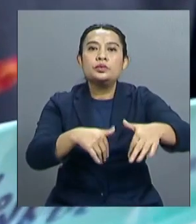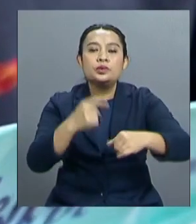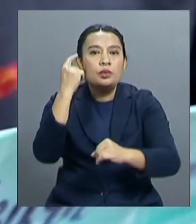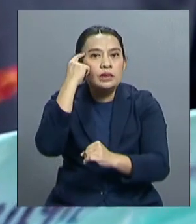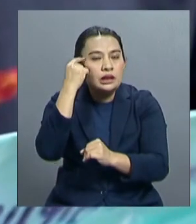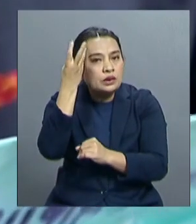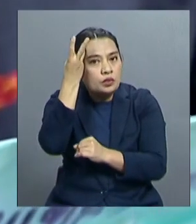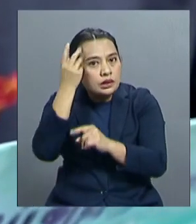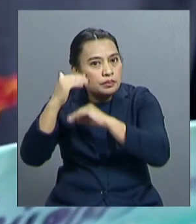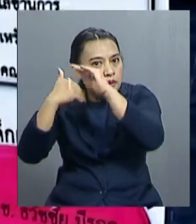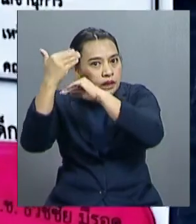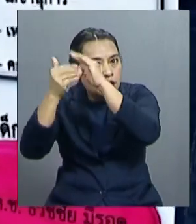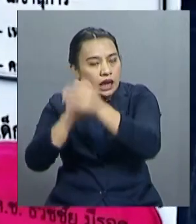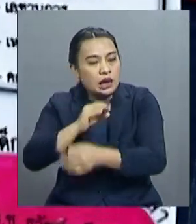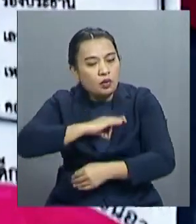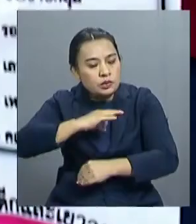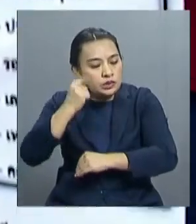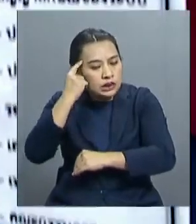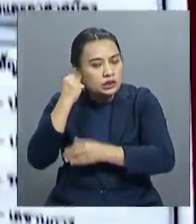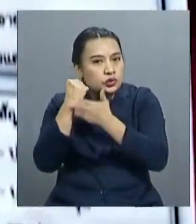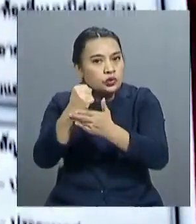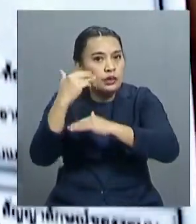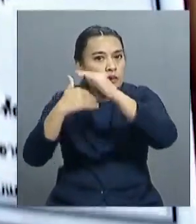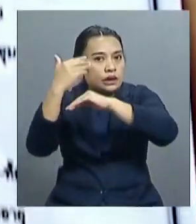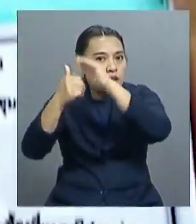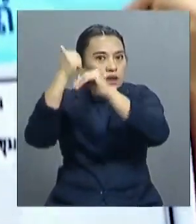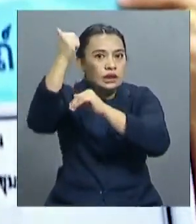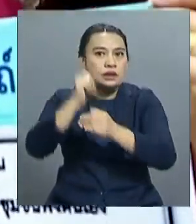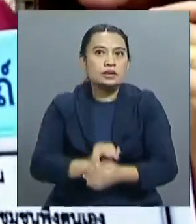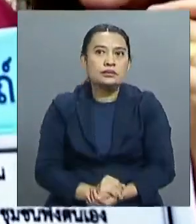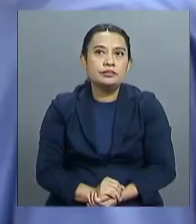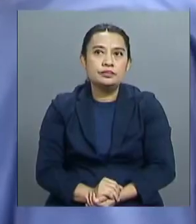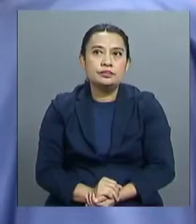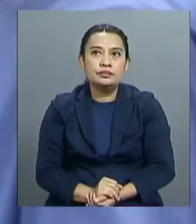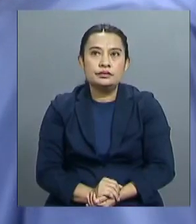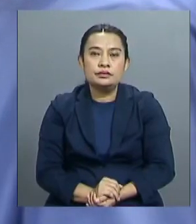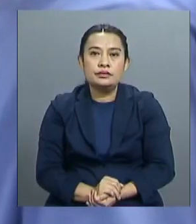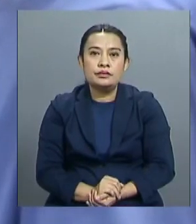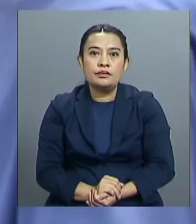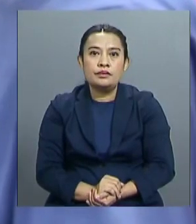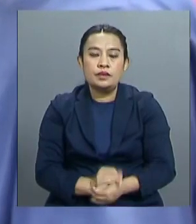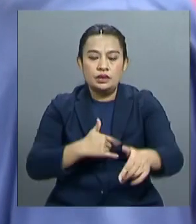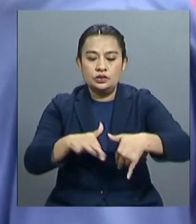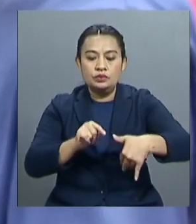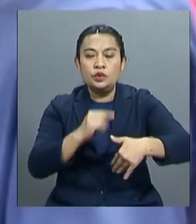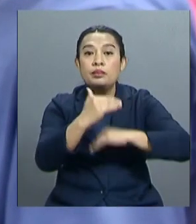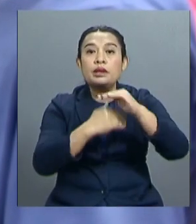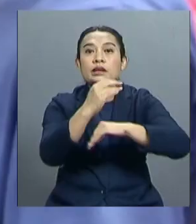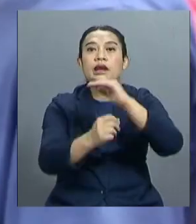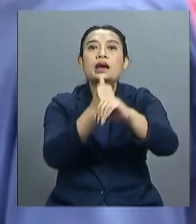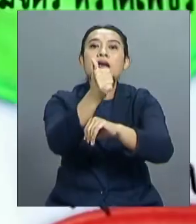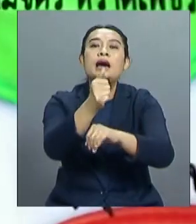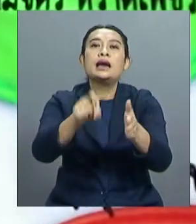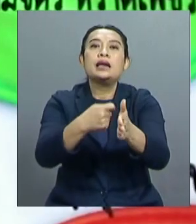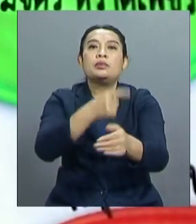ระดับความรู้สึกมุมมองทางด้านการพัฒนาชุมชนที่เป็นจริงไม่ใช่แค่เพียงบนกระด